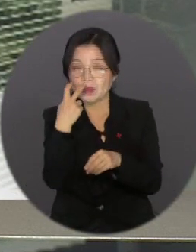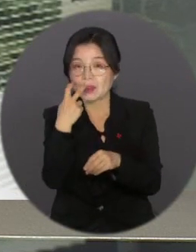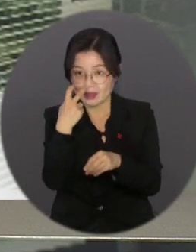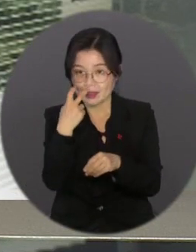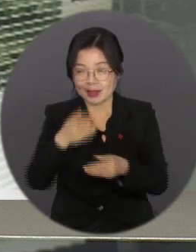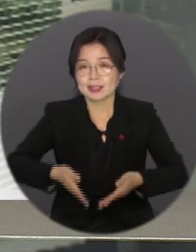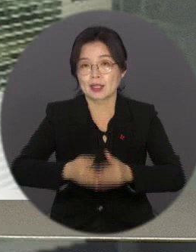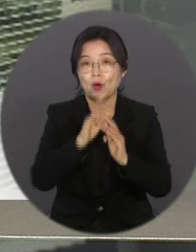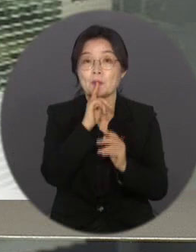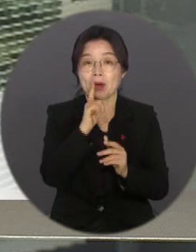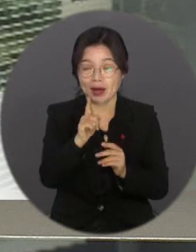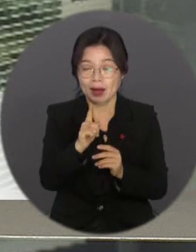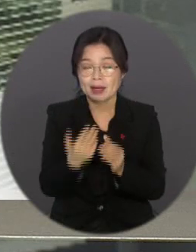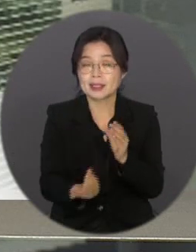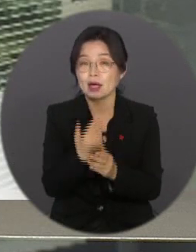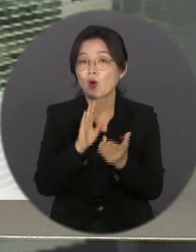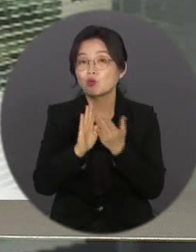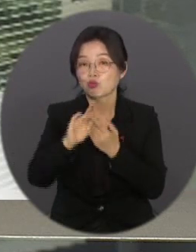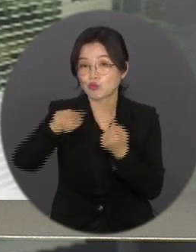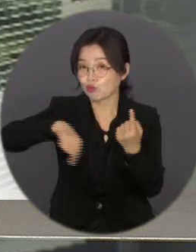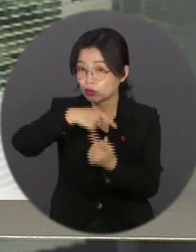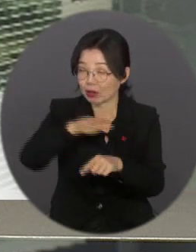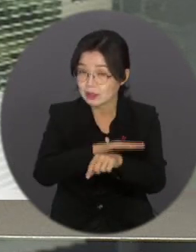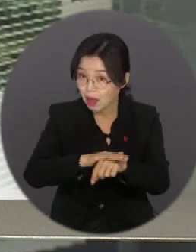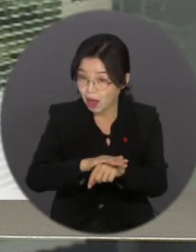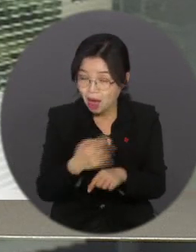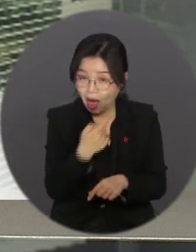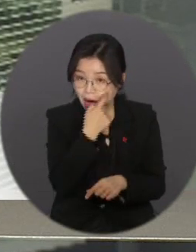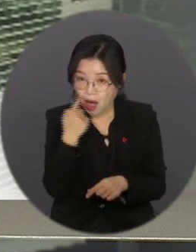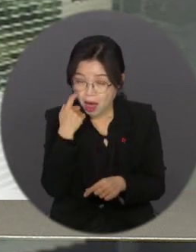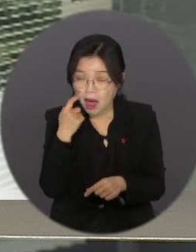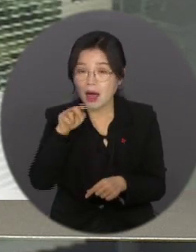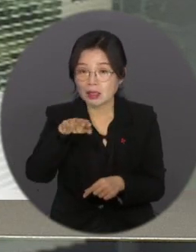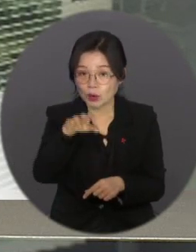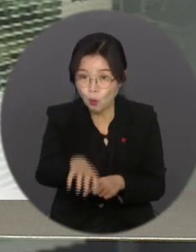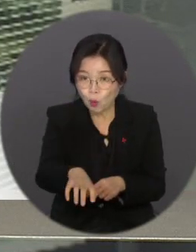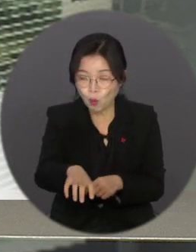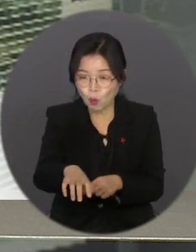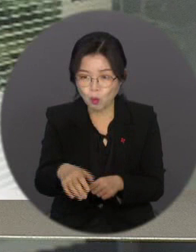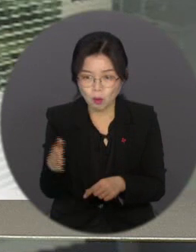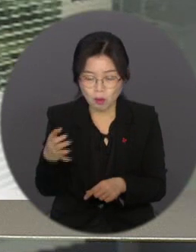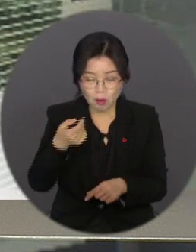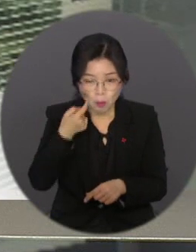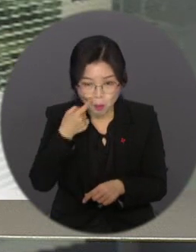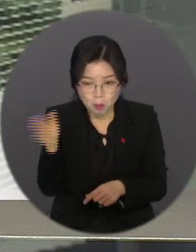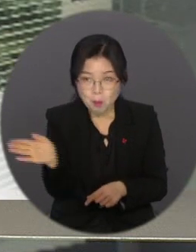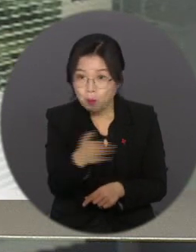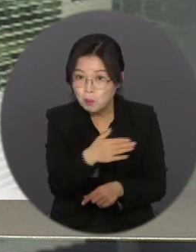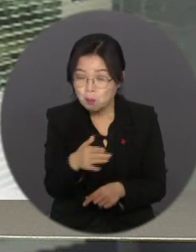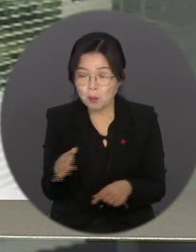만들기로 했었는데요. 사고 이후 얼마나 잘 돌아가는지 확인해 봤더니 컨트롤타워는 온데간데 없고